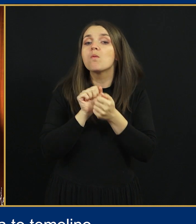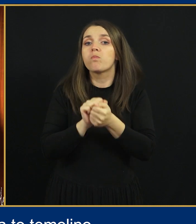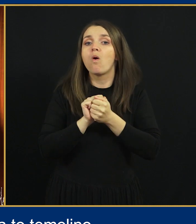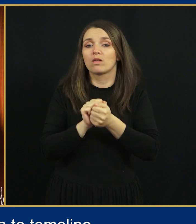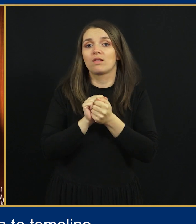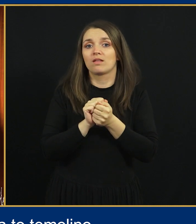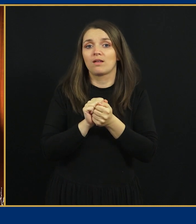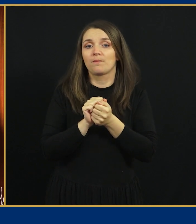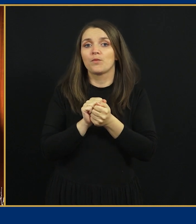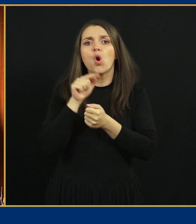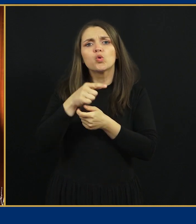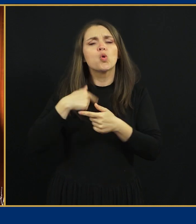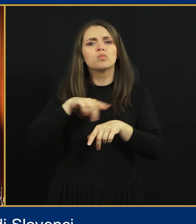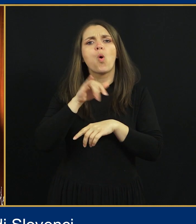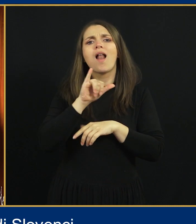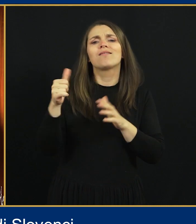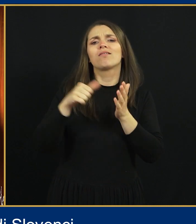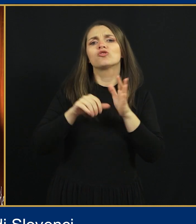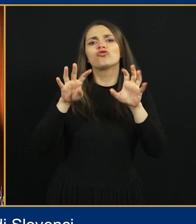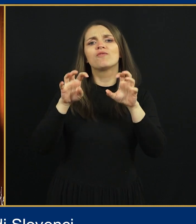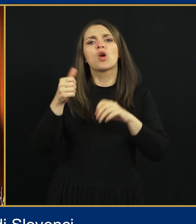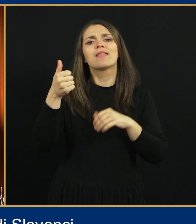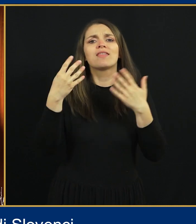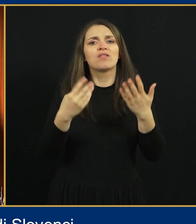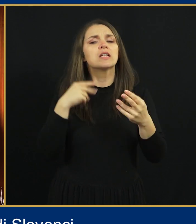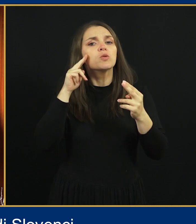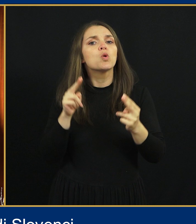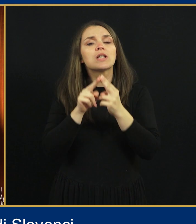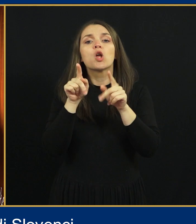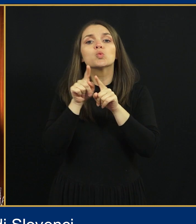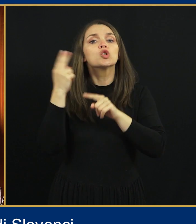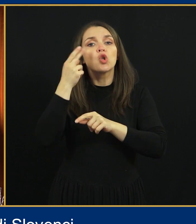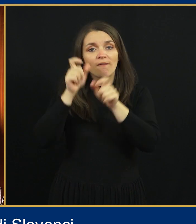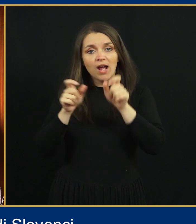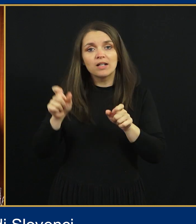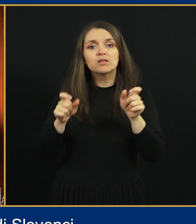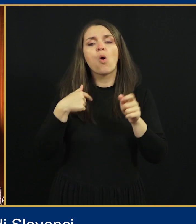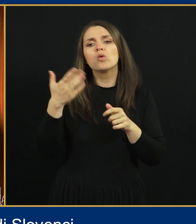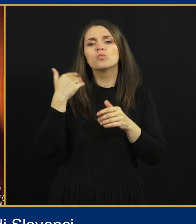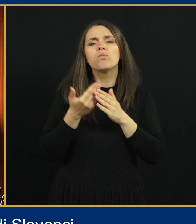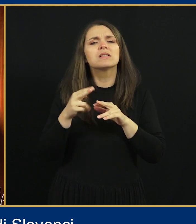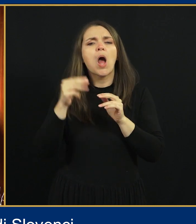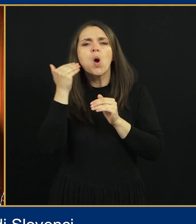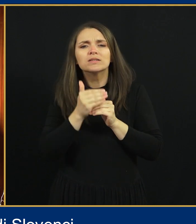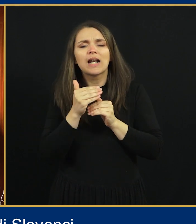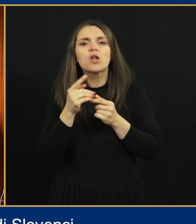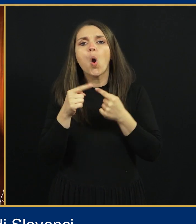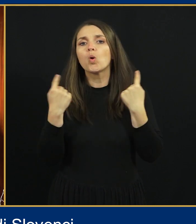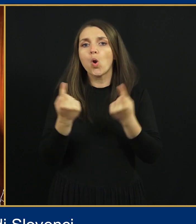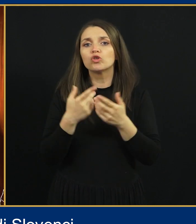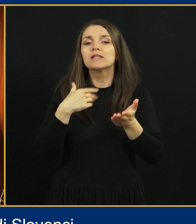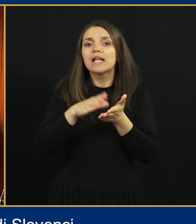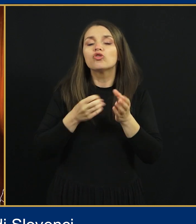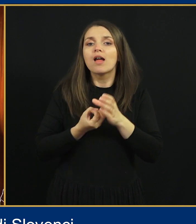tudi boriti. To smo leta 1991 spoznali tudi Slovenci, ko smo v zaostrenih